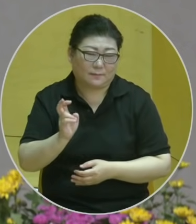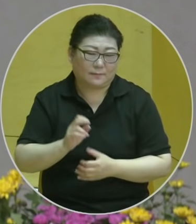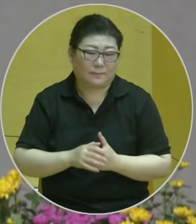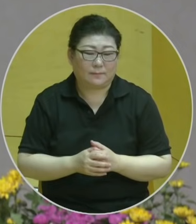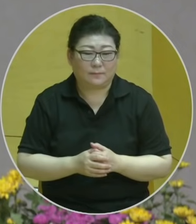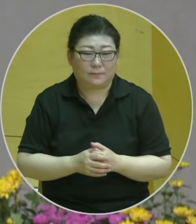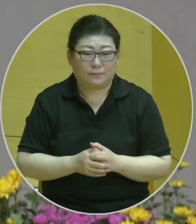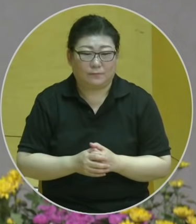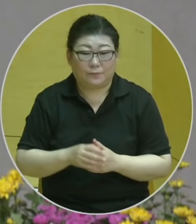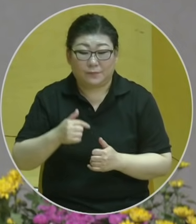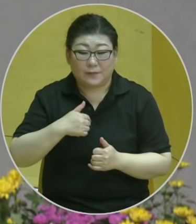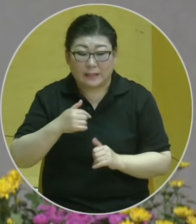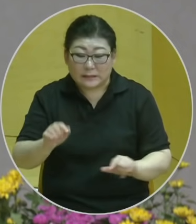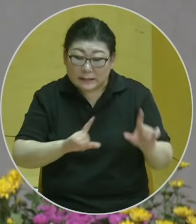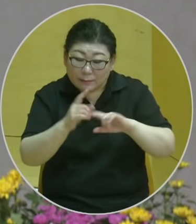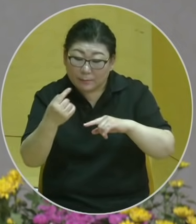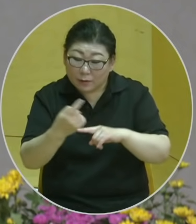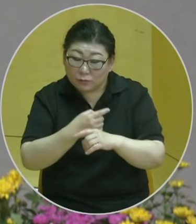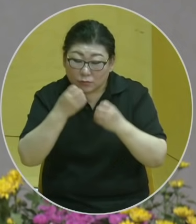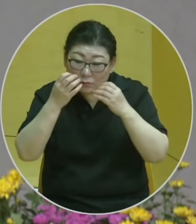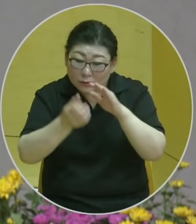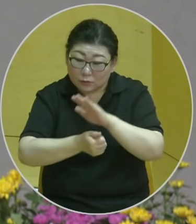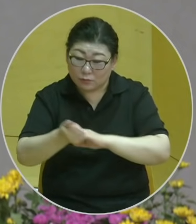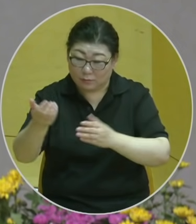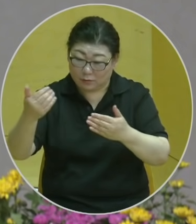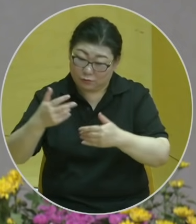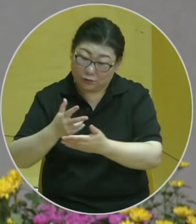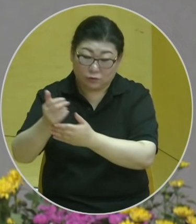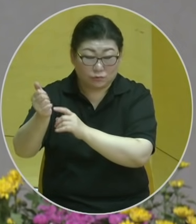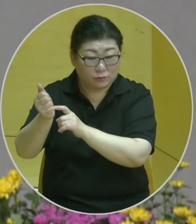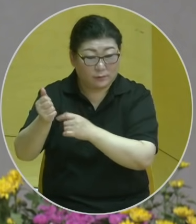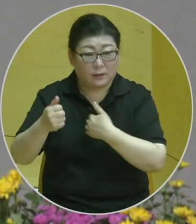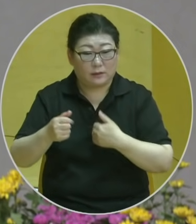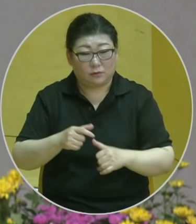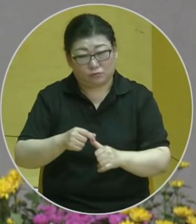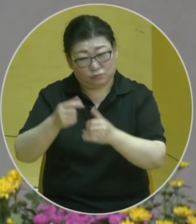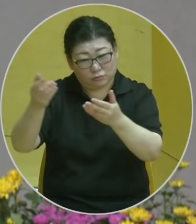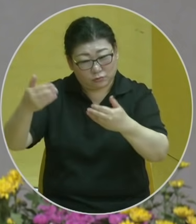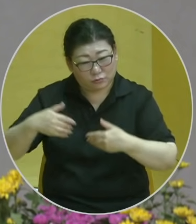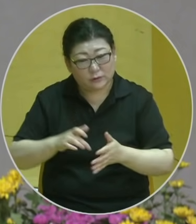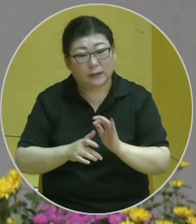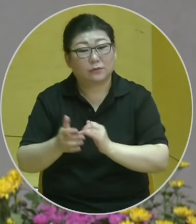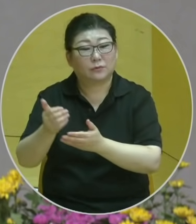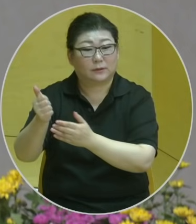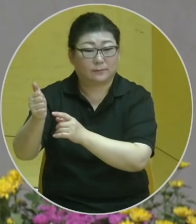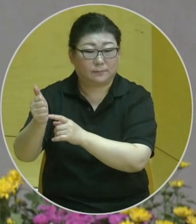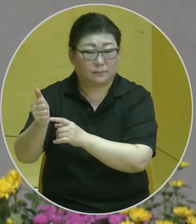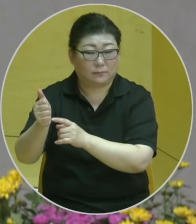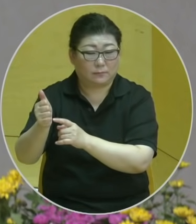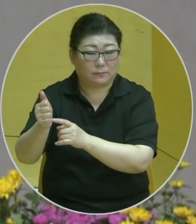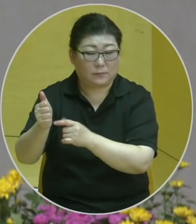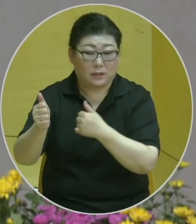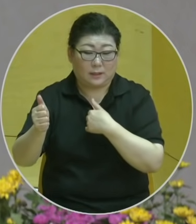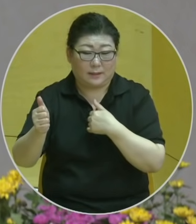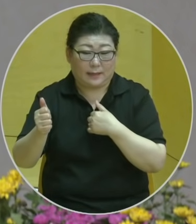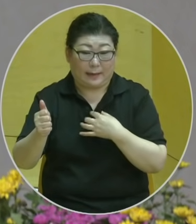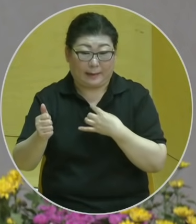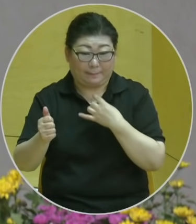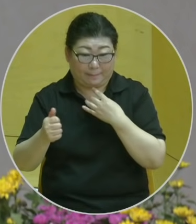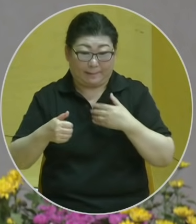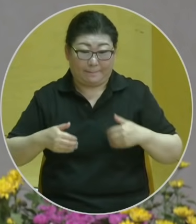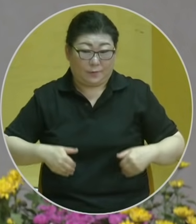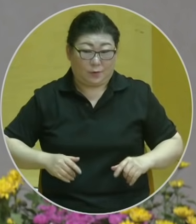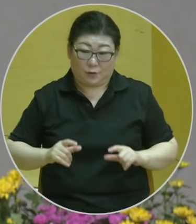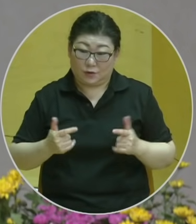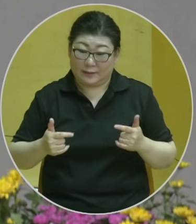참 소망을 주신 그 예수님, 나로 하여금 구원을 주신 그 예수님, 그 예수님이 정말 나에게만 필요한 것이